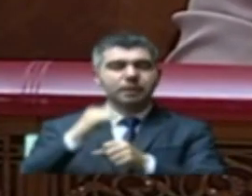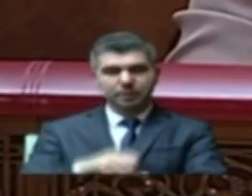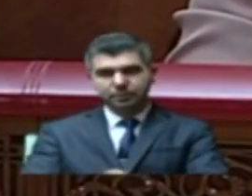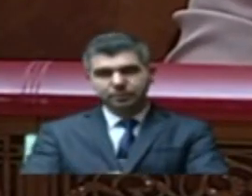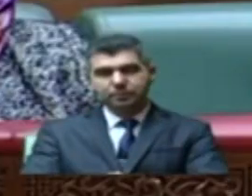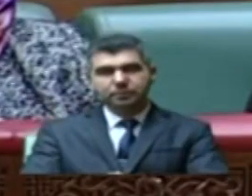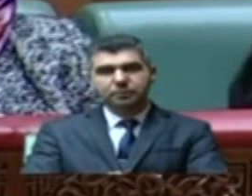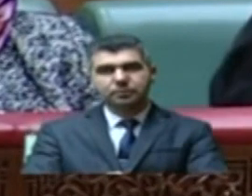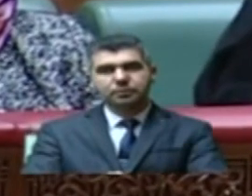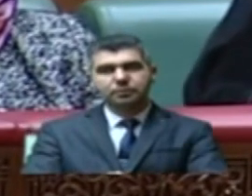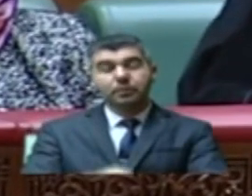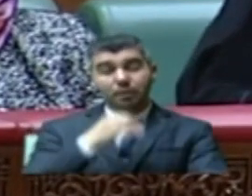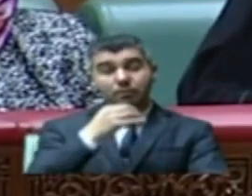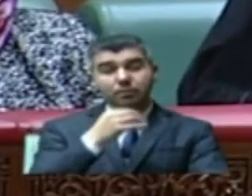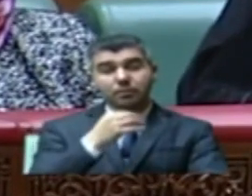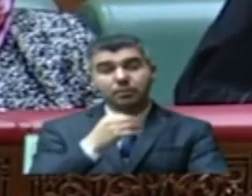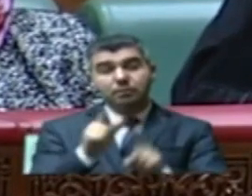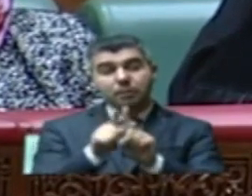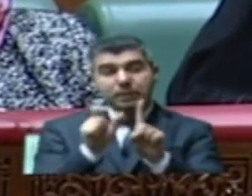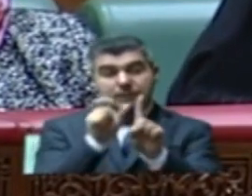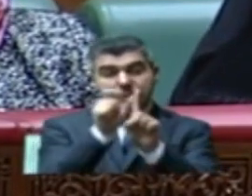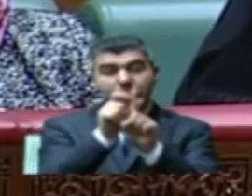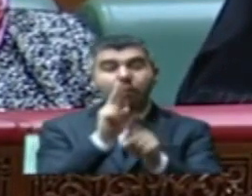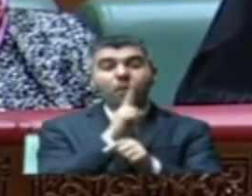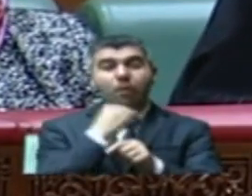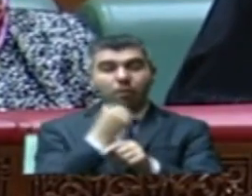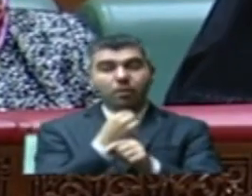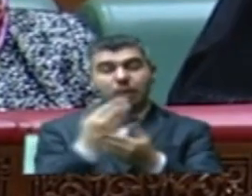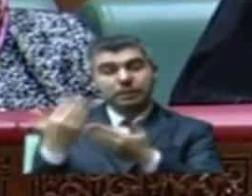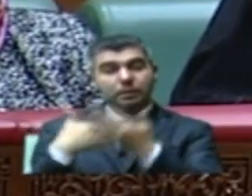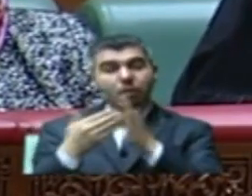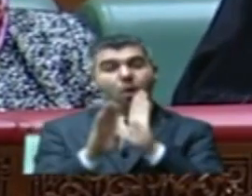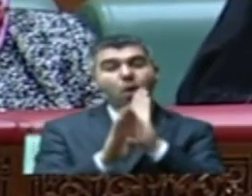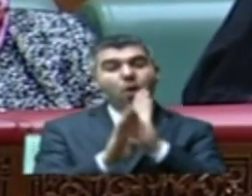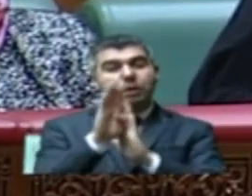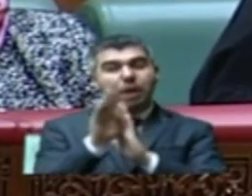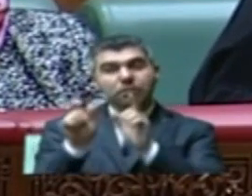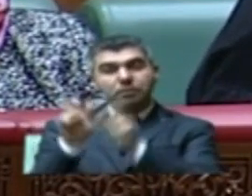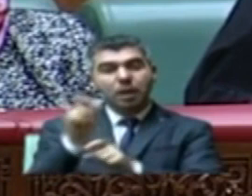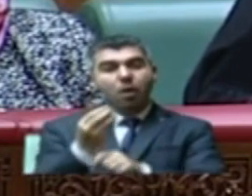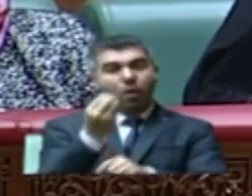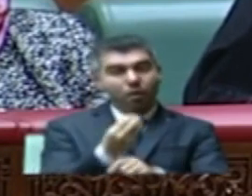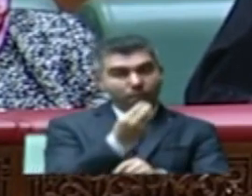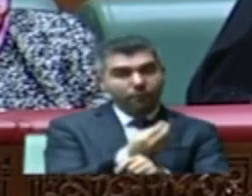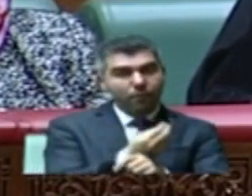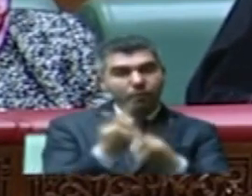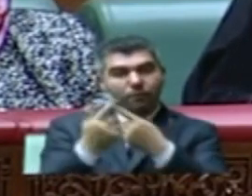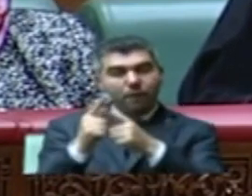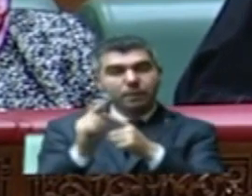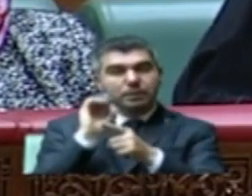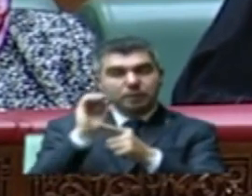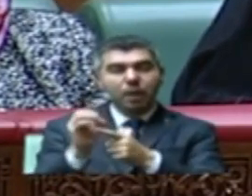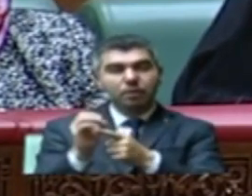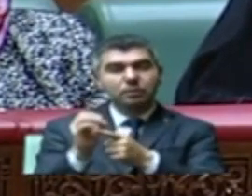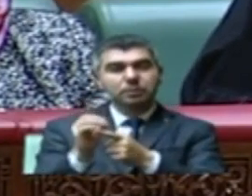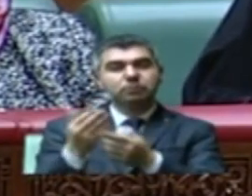السيدة الوزيرة، إن عدم التزام الدولة بتعهداتها خصوصا في مجال حقوق الطفل وعدم الأخذ بعين الاعتبار